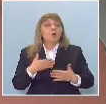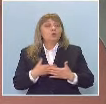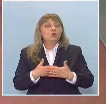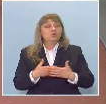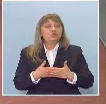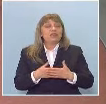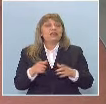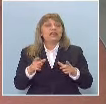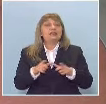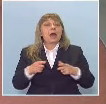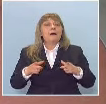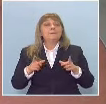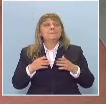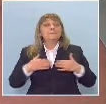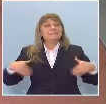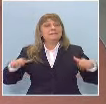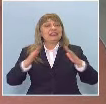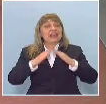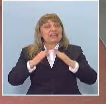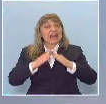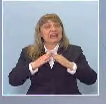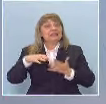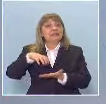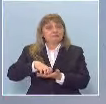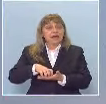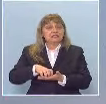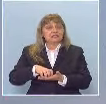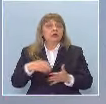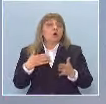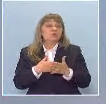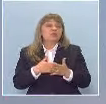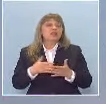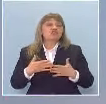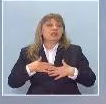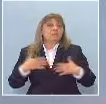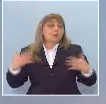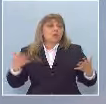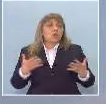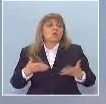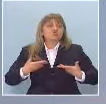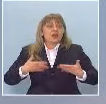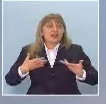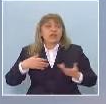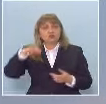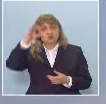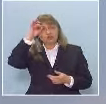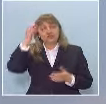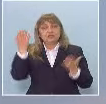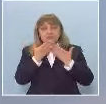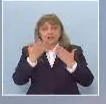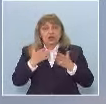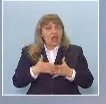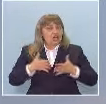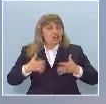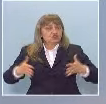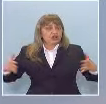материалната база, тъй като има доста желаещи ученици да учат в тази гимназия, както видяхме от предния план прием,